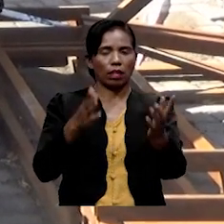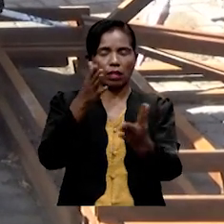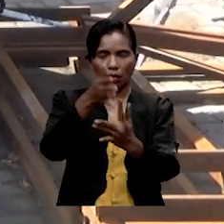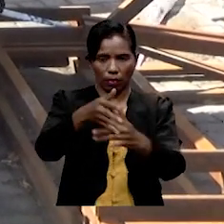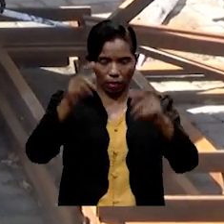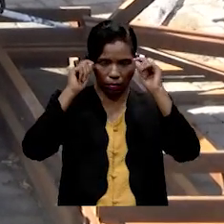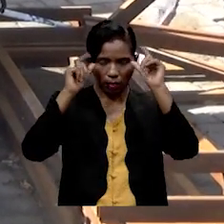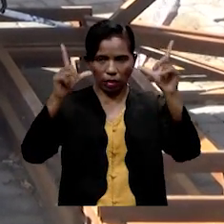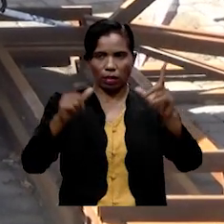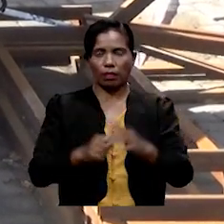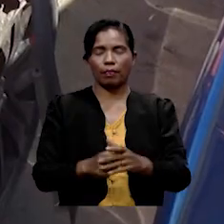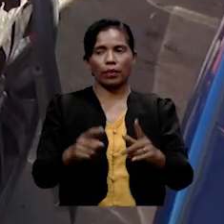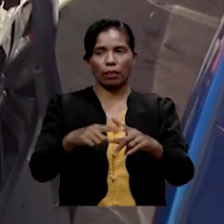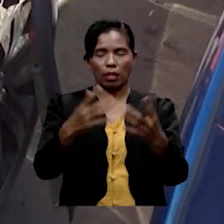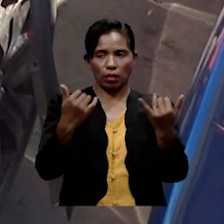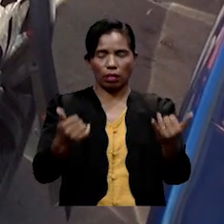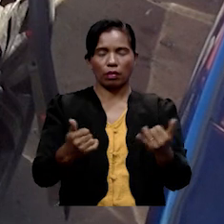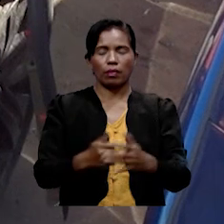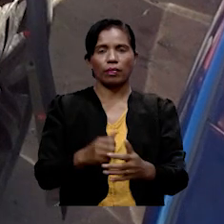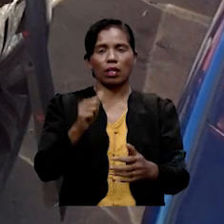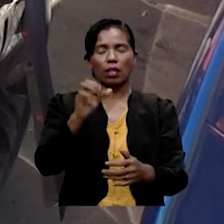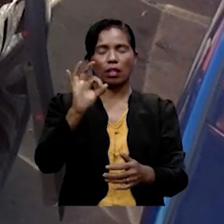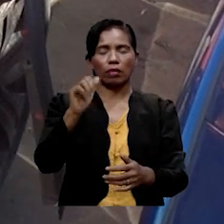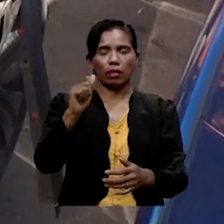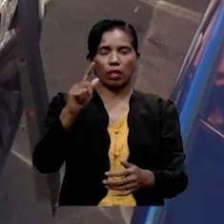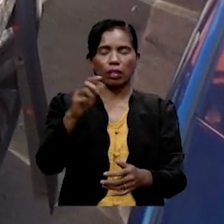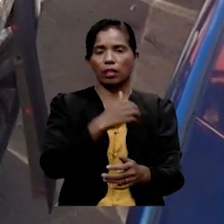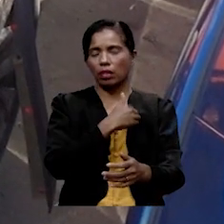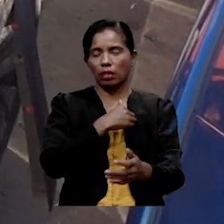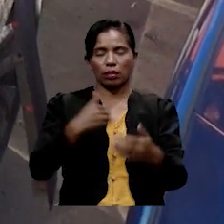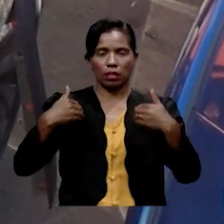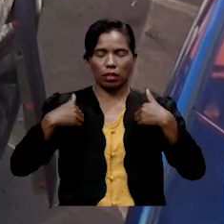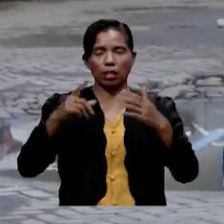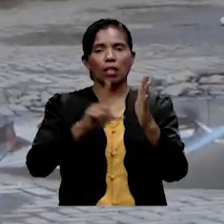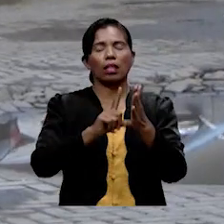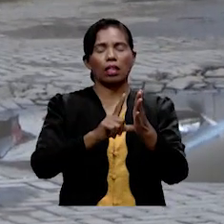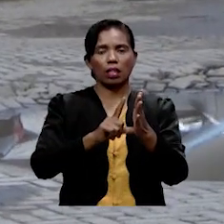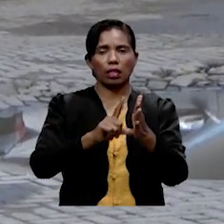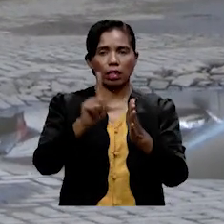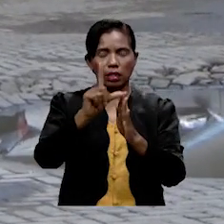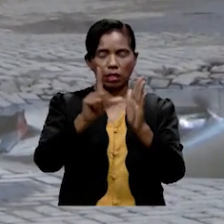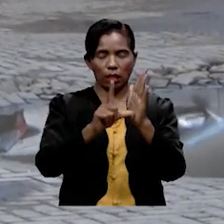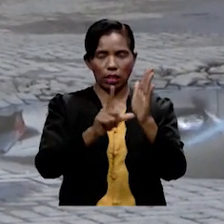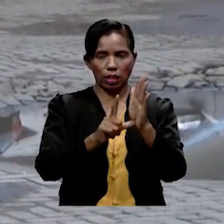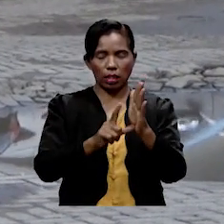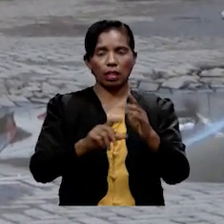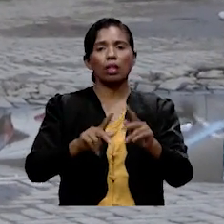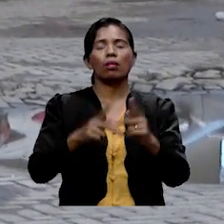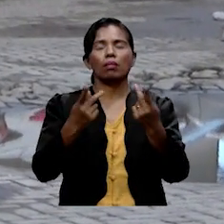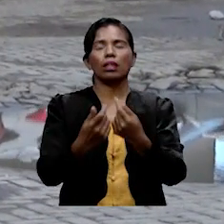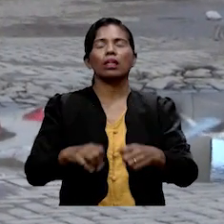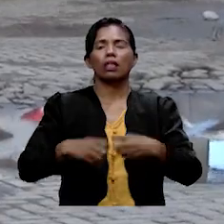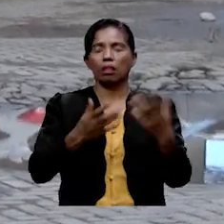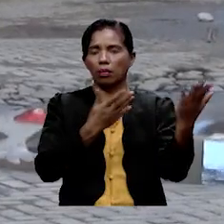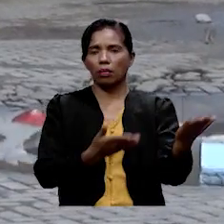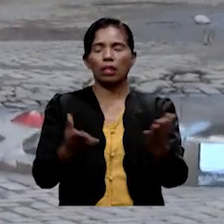Leste. Toras ne parte alfandega sedau kiha lista ida klaru kona ba empresaru hira mak importa kareta sokata sirane mai Timor